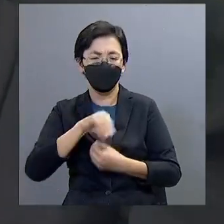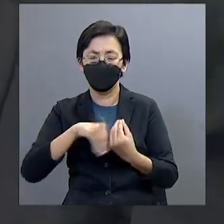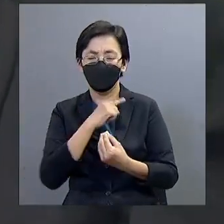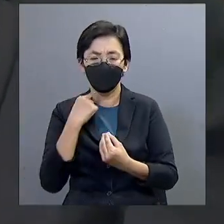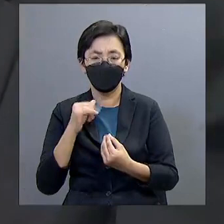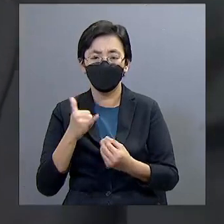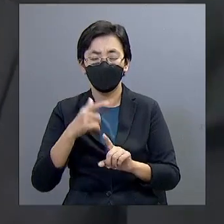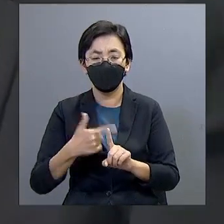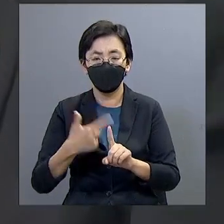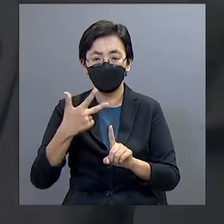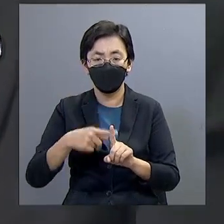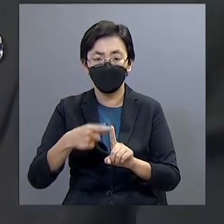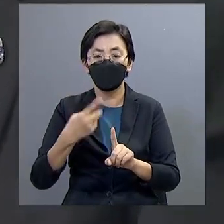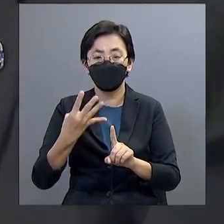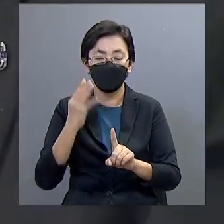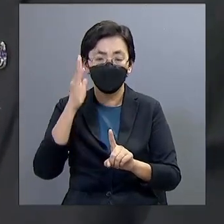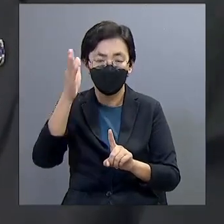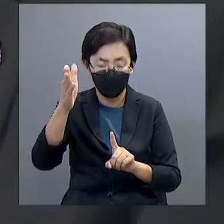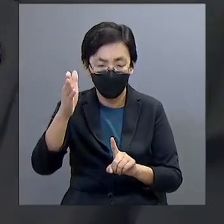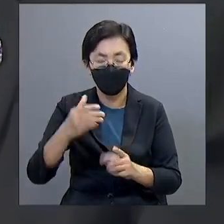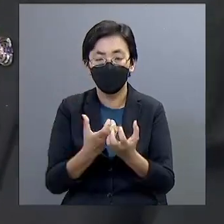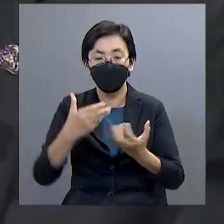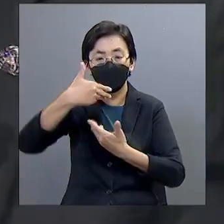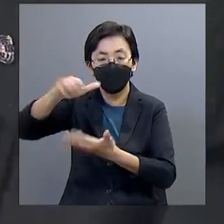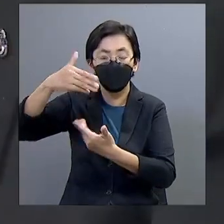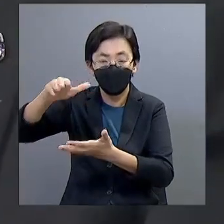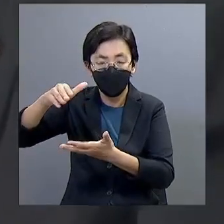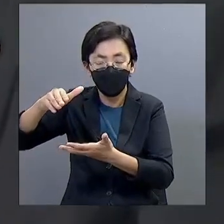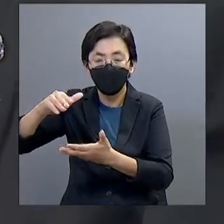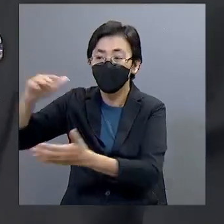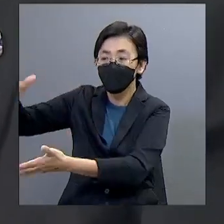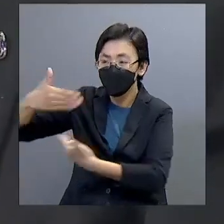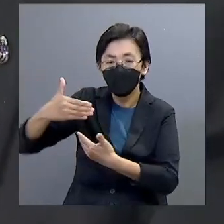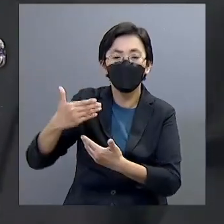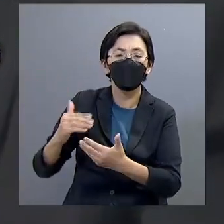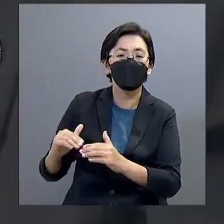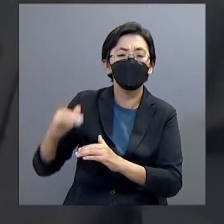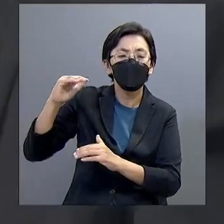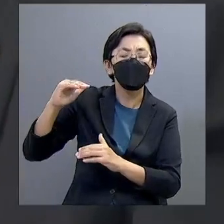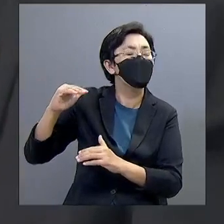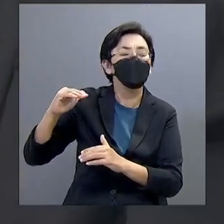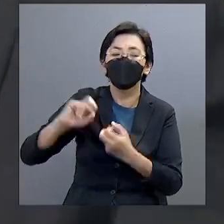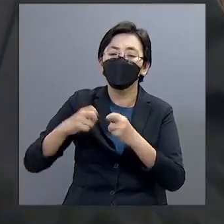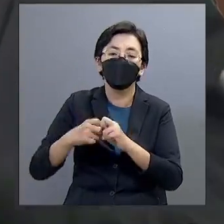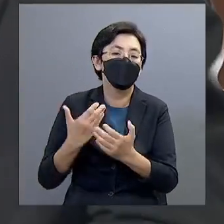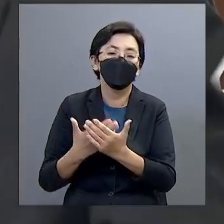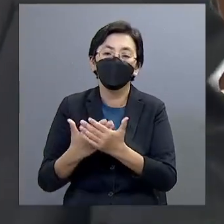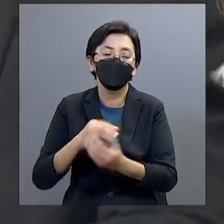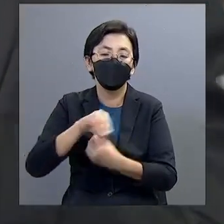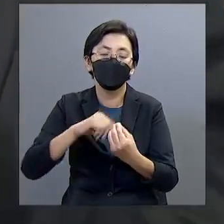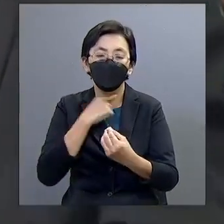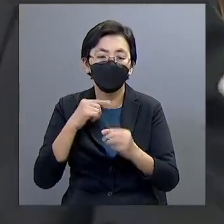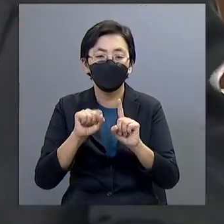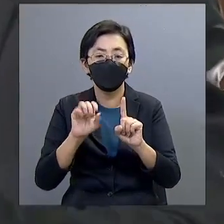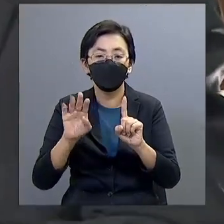สเดอนกไถ้าข้าเองเปแบนี้ ยิ่งสงขได้เทาไ่แตยัขาดรุนมาก จะเพิ่มขตัเลขจาก 1.